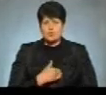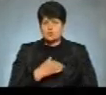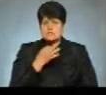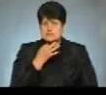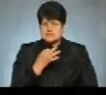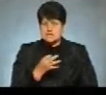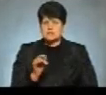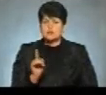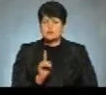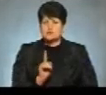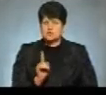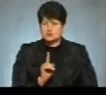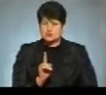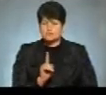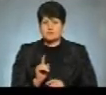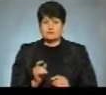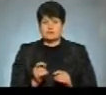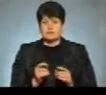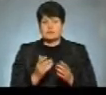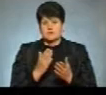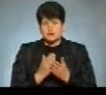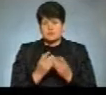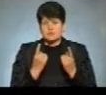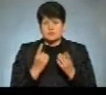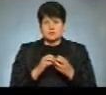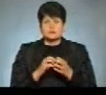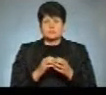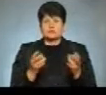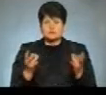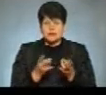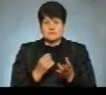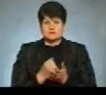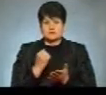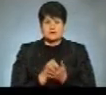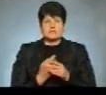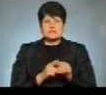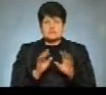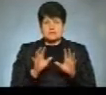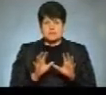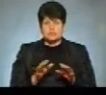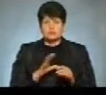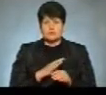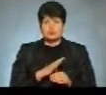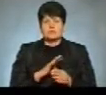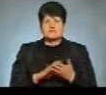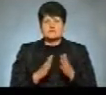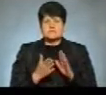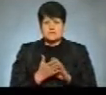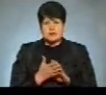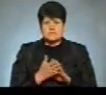що виникла нагальна потреба ухвалити такий закон, тому що ми перебували у стані